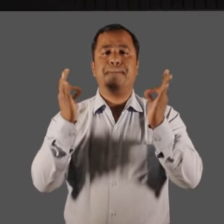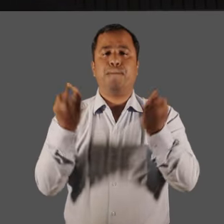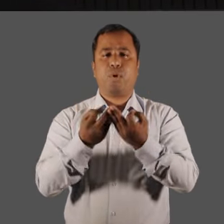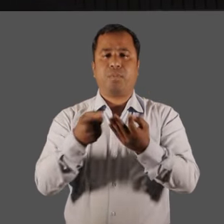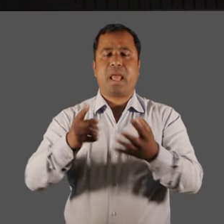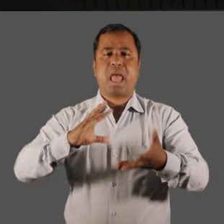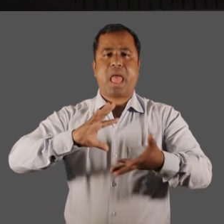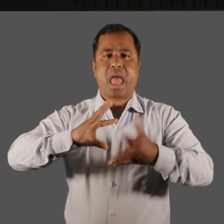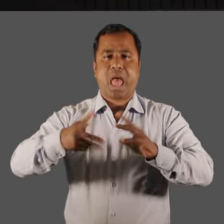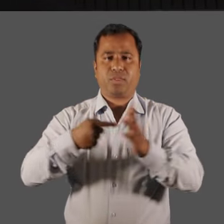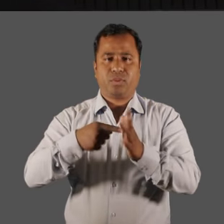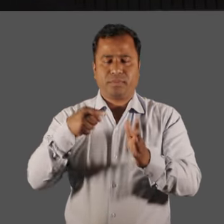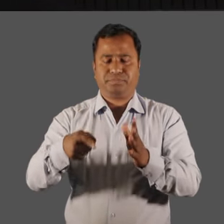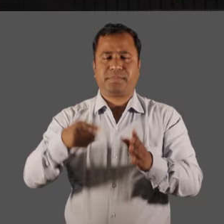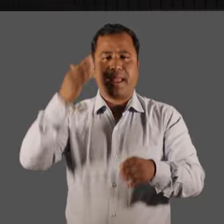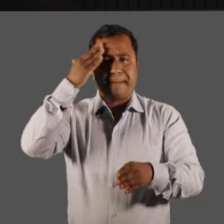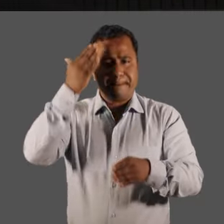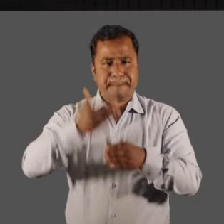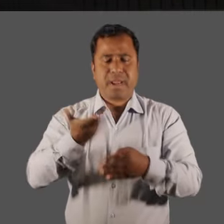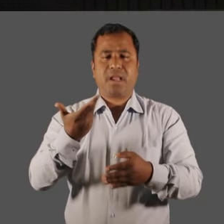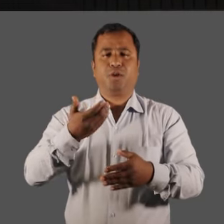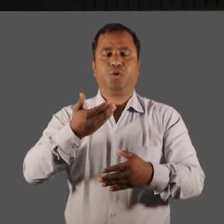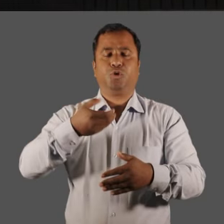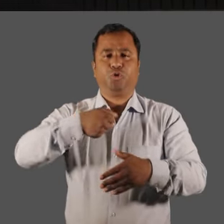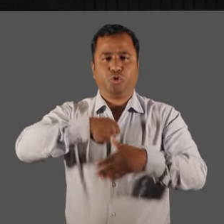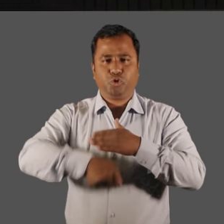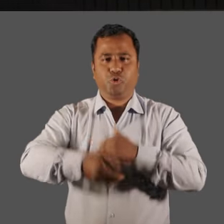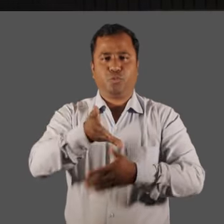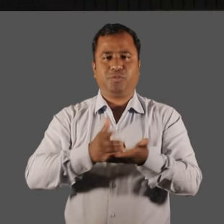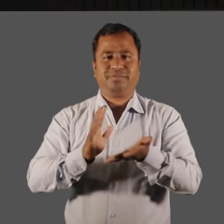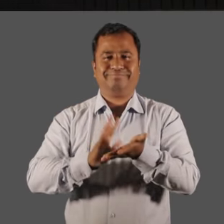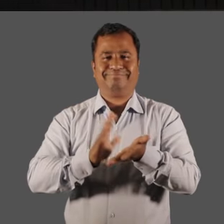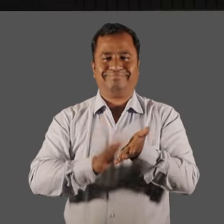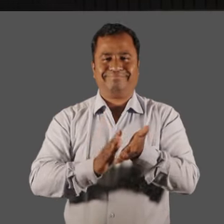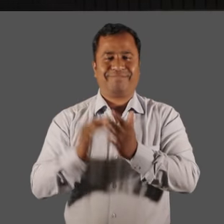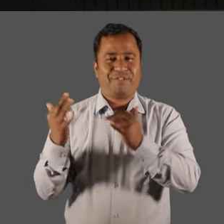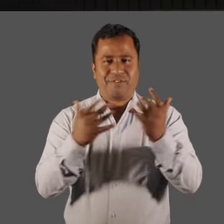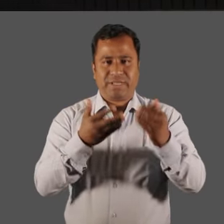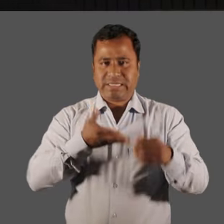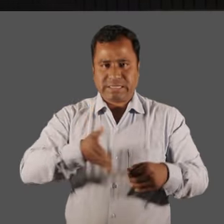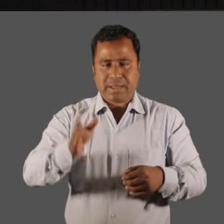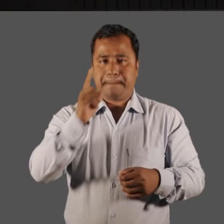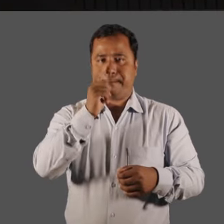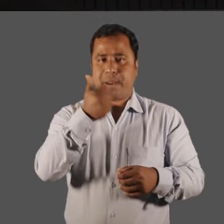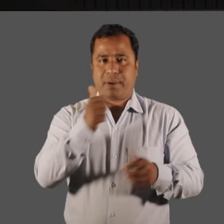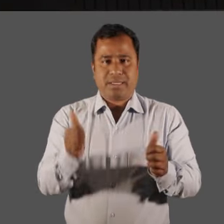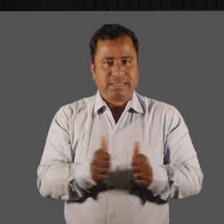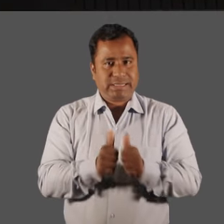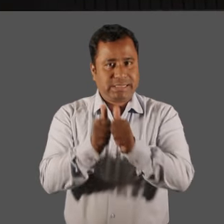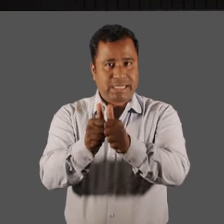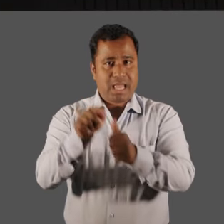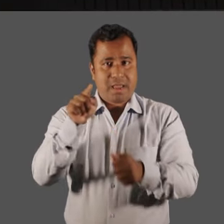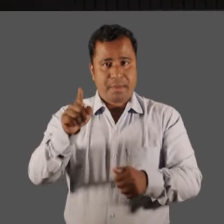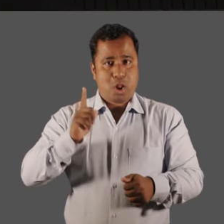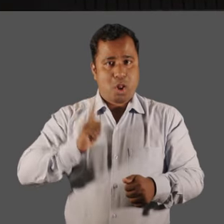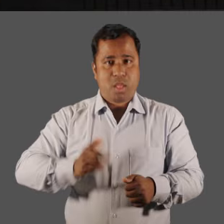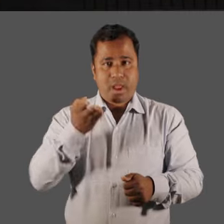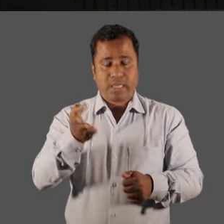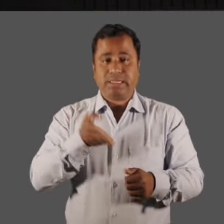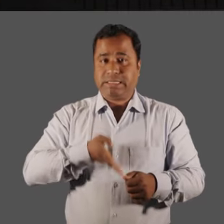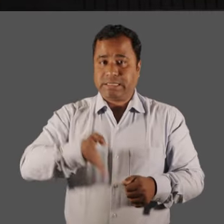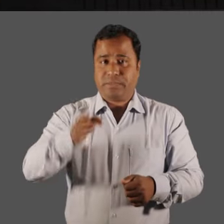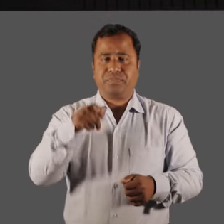মধ্যে কোনো বিয়ে, জন্মদিন এরকম অনুষ্ঠানগুলোতে যখন যেতেন আপনার বাবা-মার সাথে, আ তখন আসলে